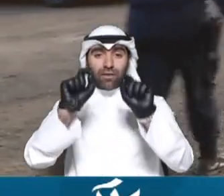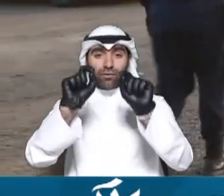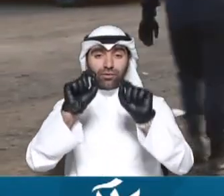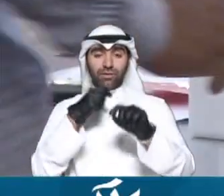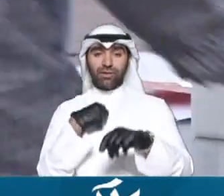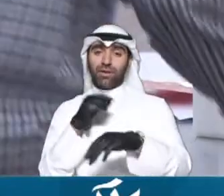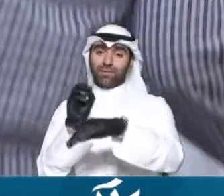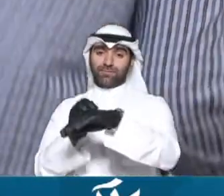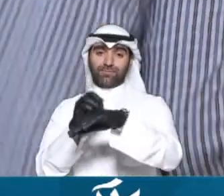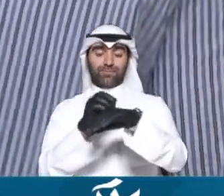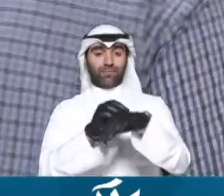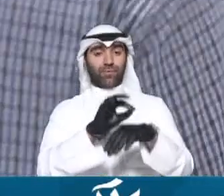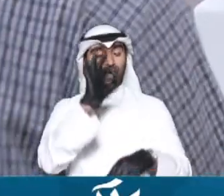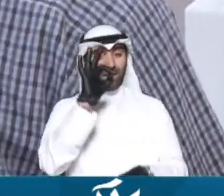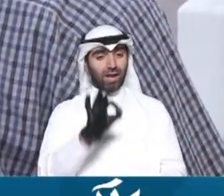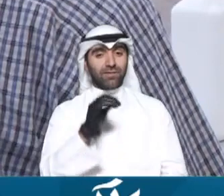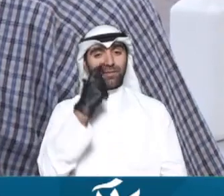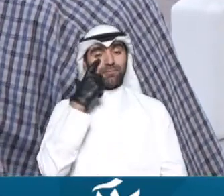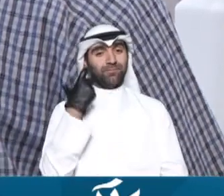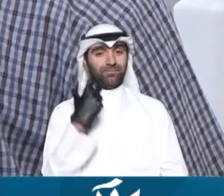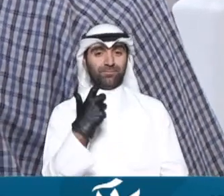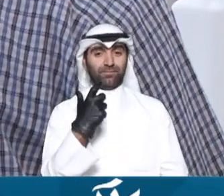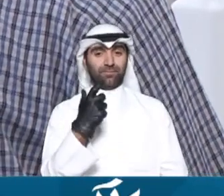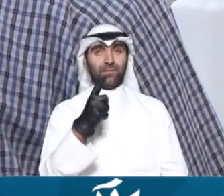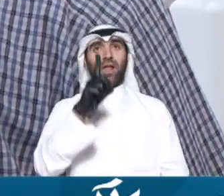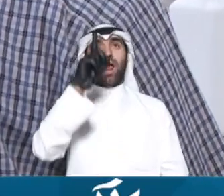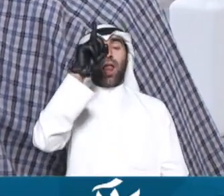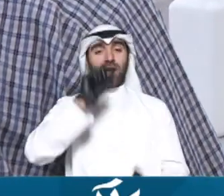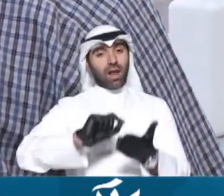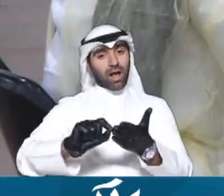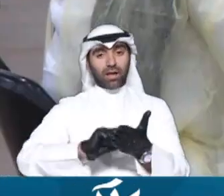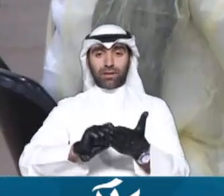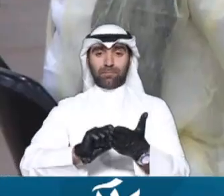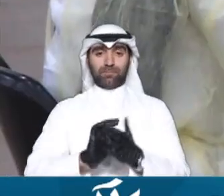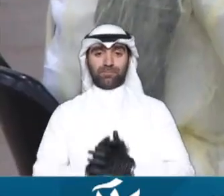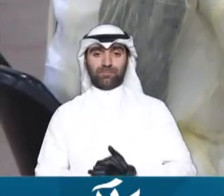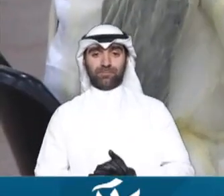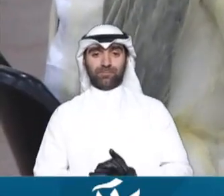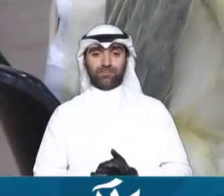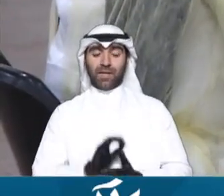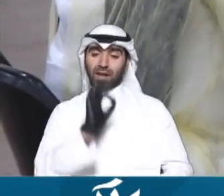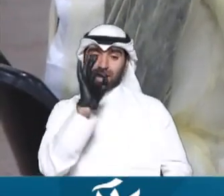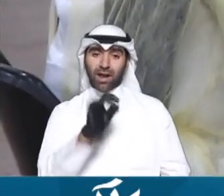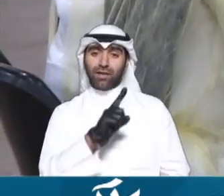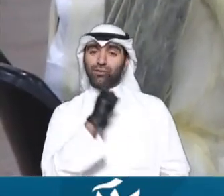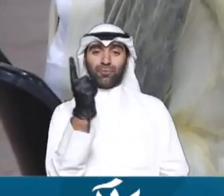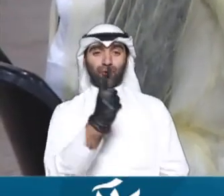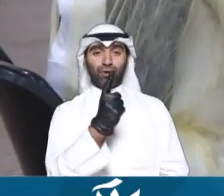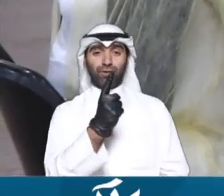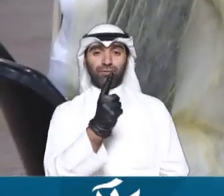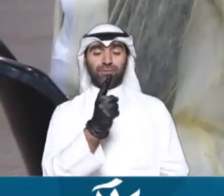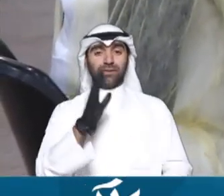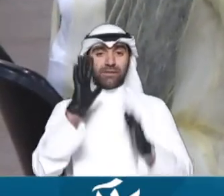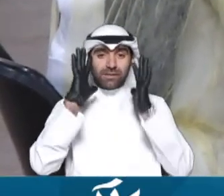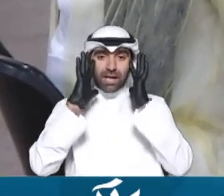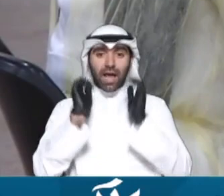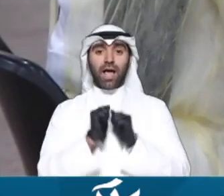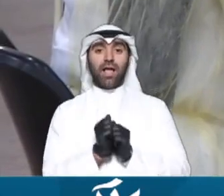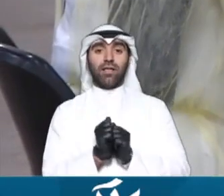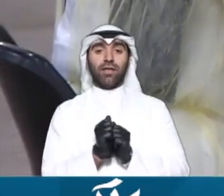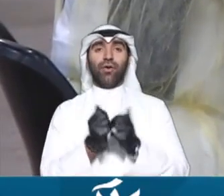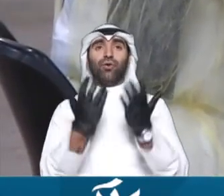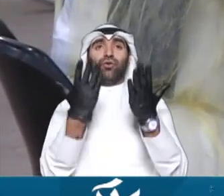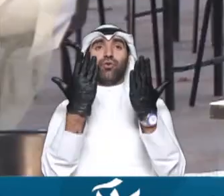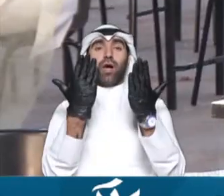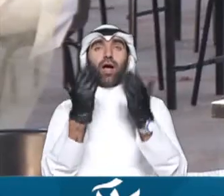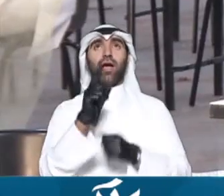بالقضاء والقدر، فلن يصيبنا إلا ما كتب الله لنا. فمهما اشتدت تداعيات هذه الأزمة إلا أنها